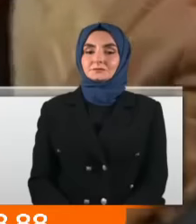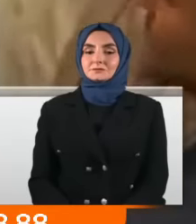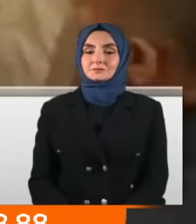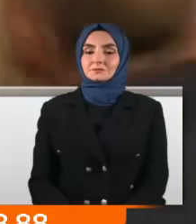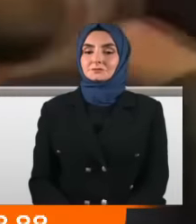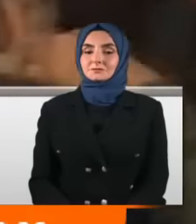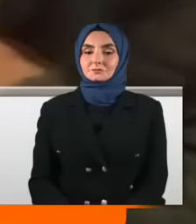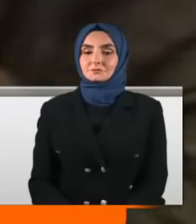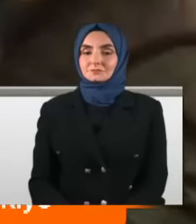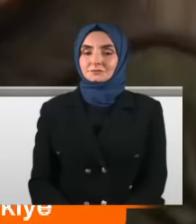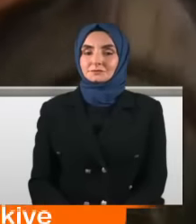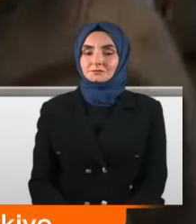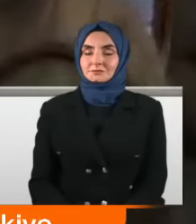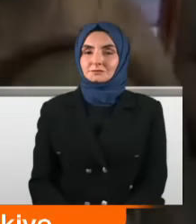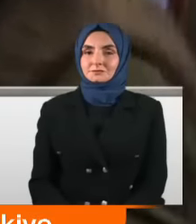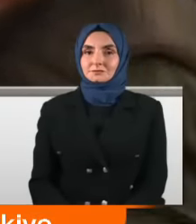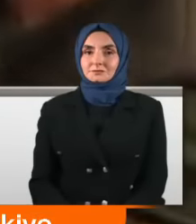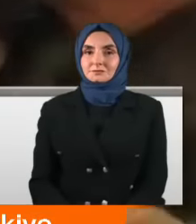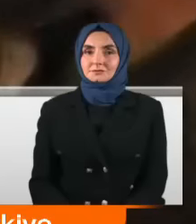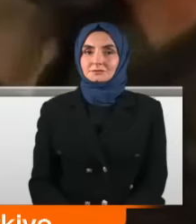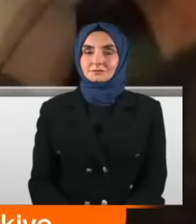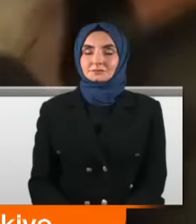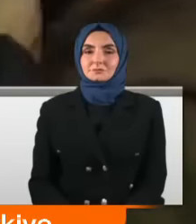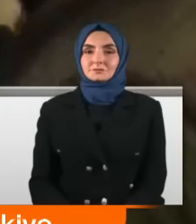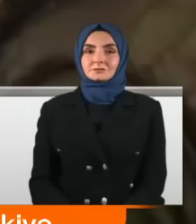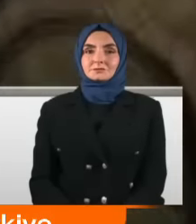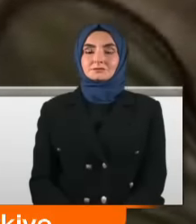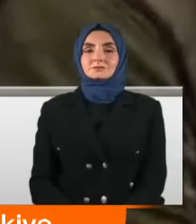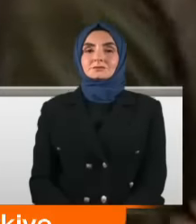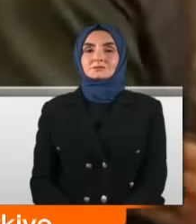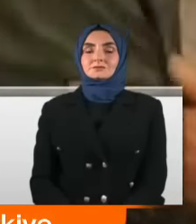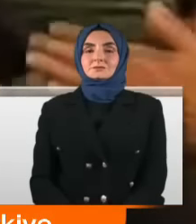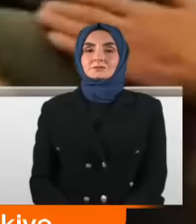Birol başkan, ne yapıyorsun konuşuyorsun ya? Hayır, bu bizi